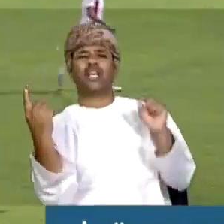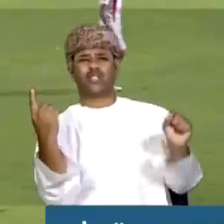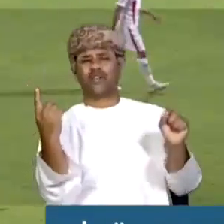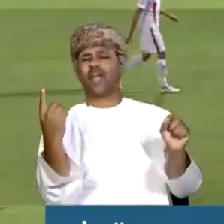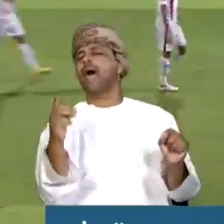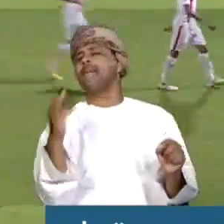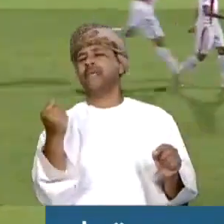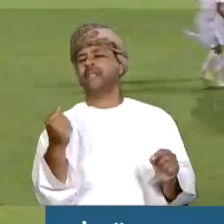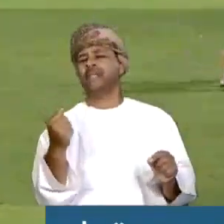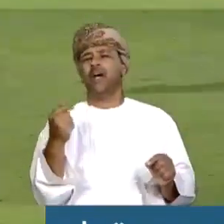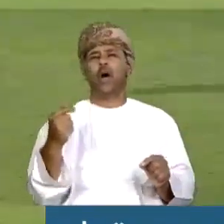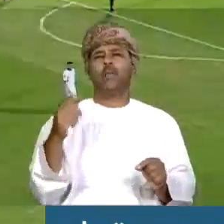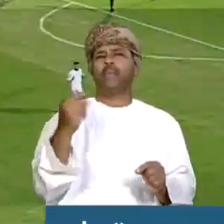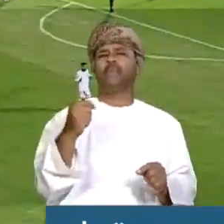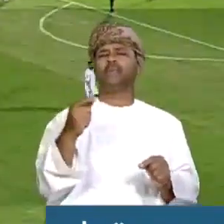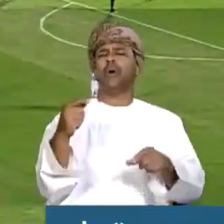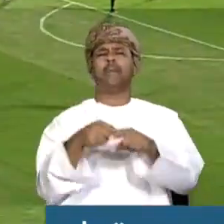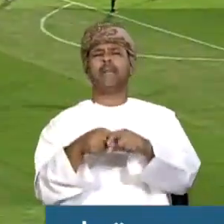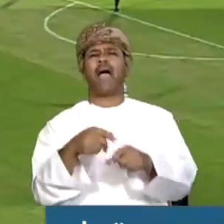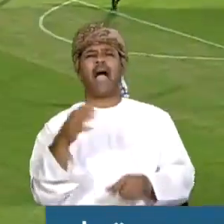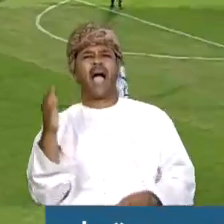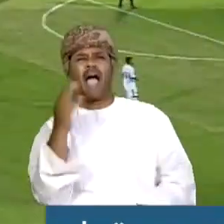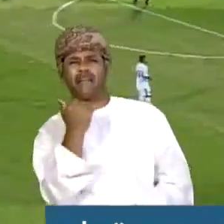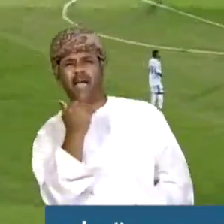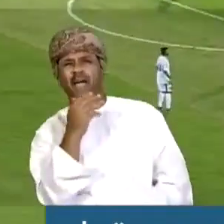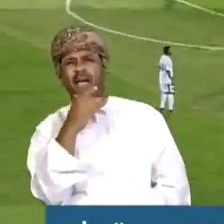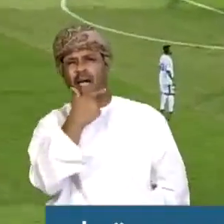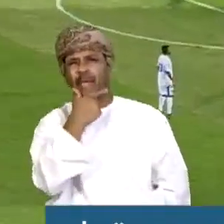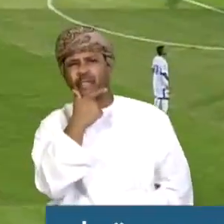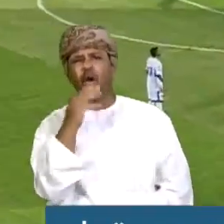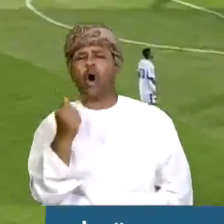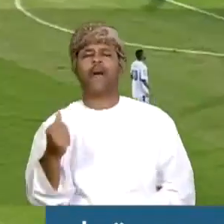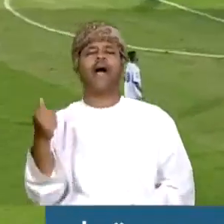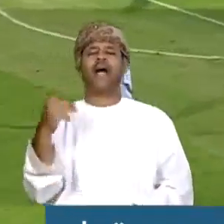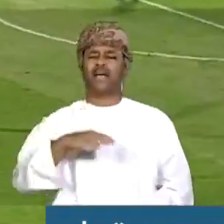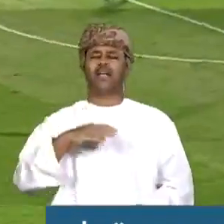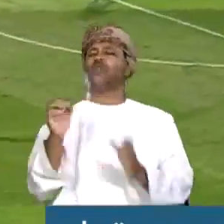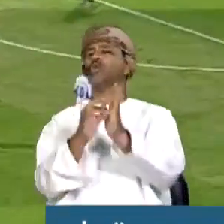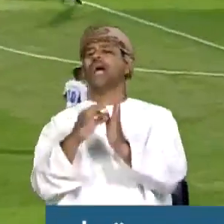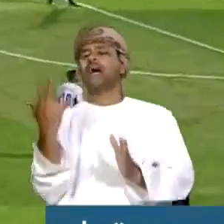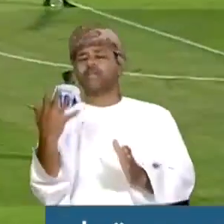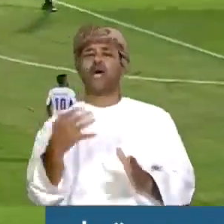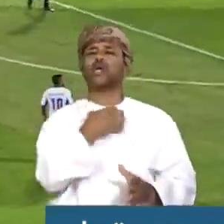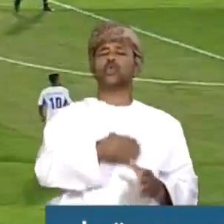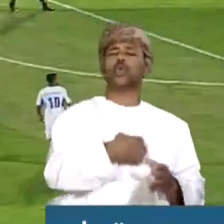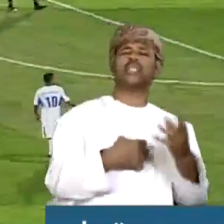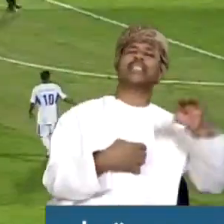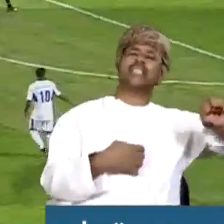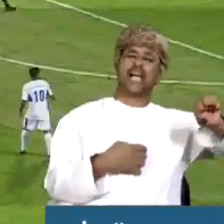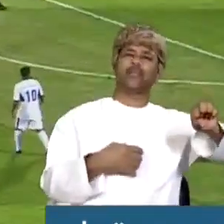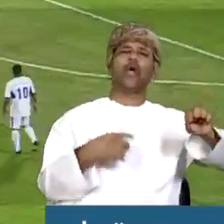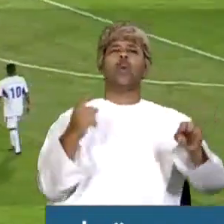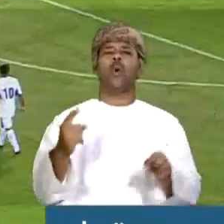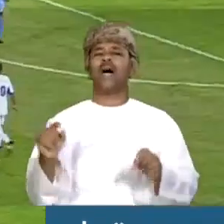سجله اللاعب عبد الرحمن عبد الله، ليصل مجيس إلى النقطة 5 ويظل صور عند النقطة 9. وحسم